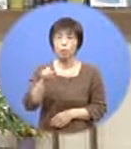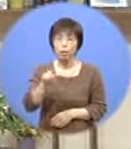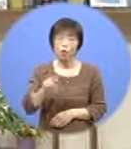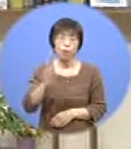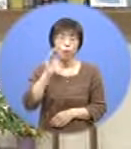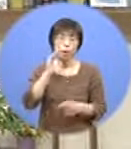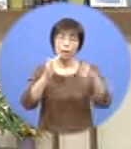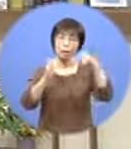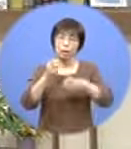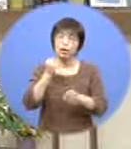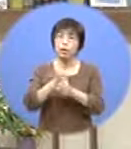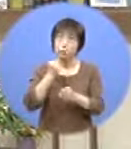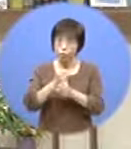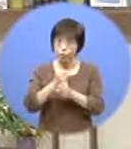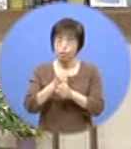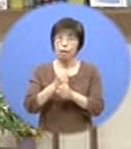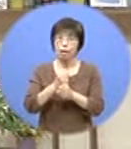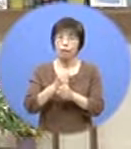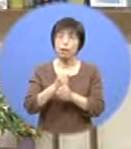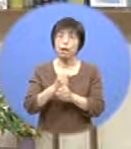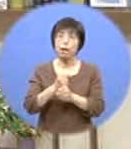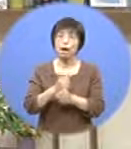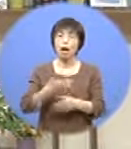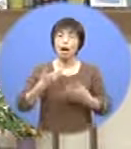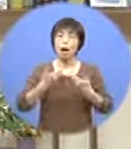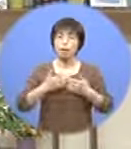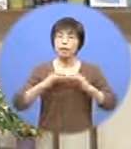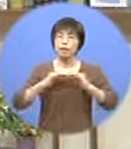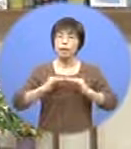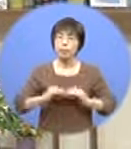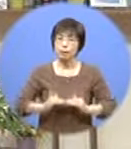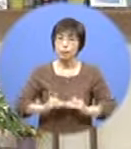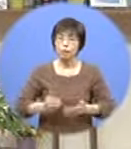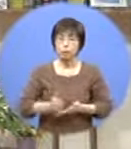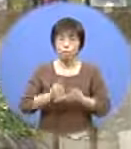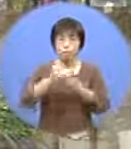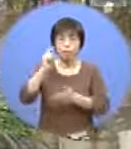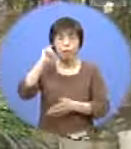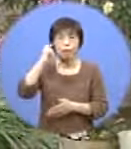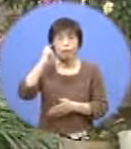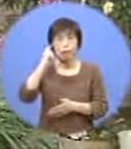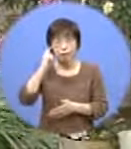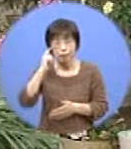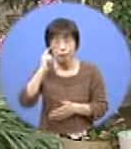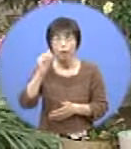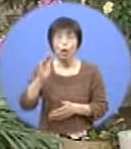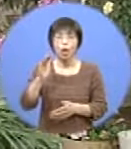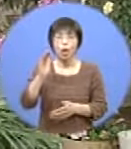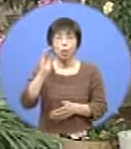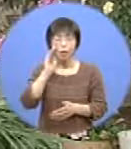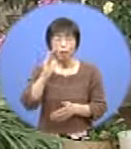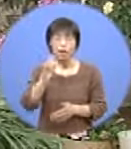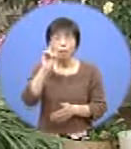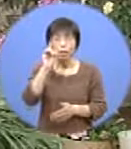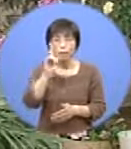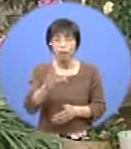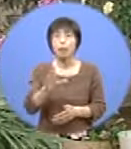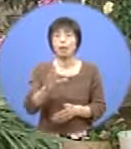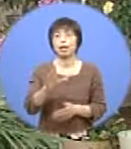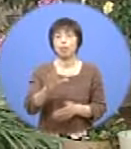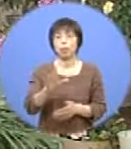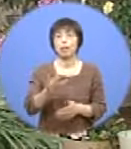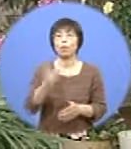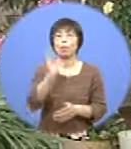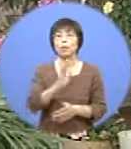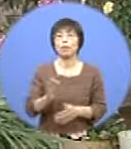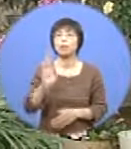内で生産・製造されたもの、安全安心を重視したもの、和歌山らしさ、和歌山ならではのもの